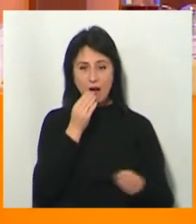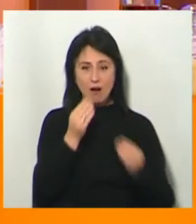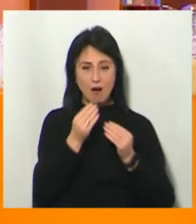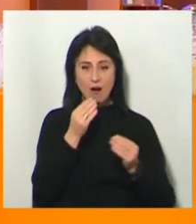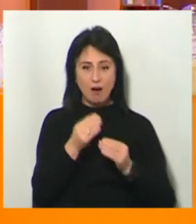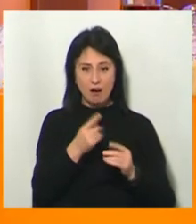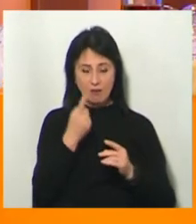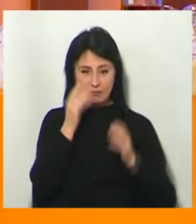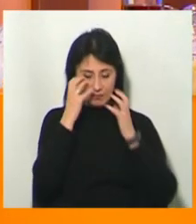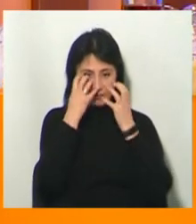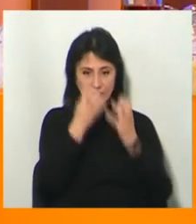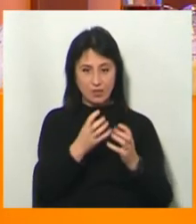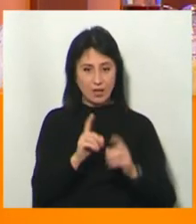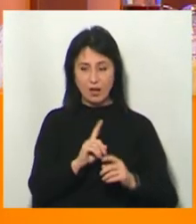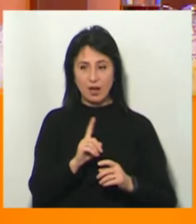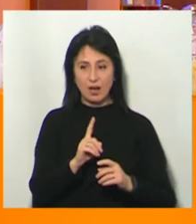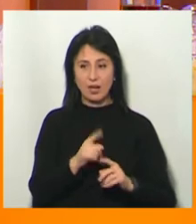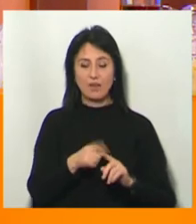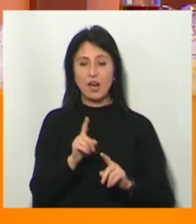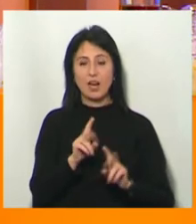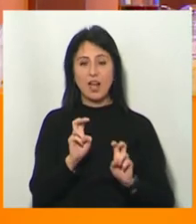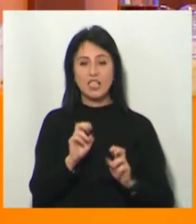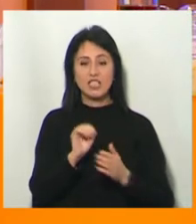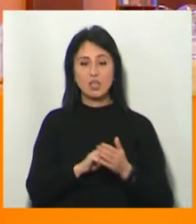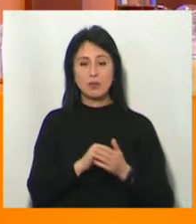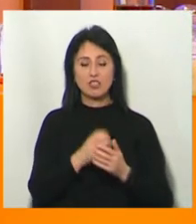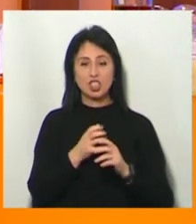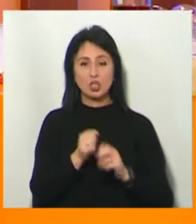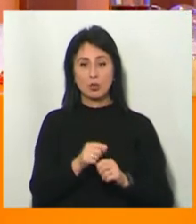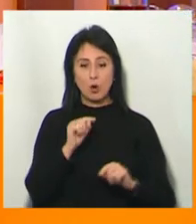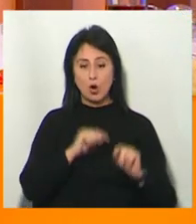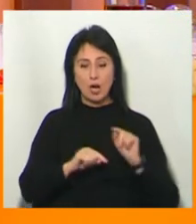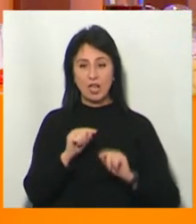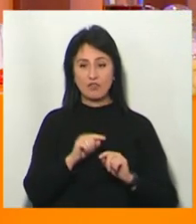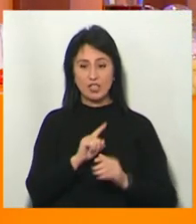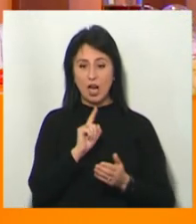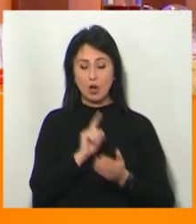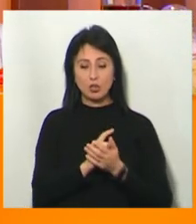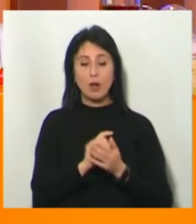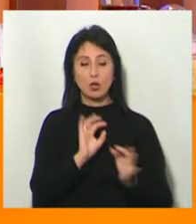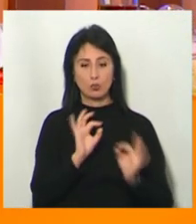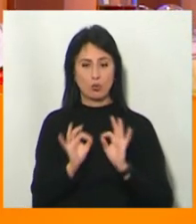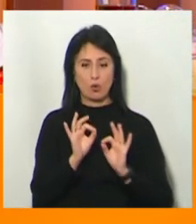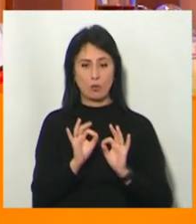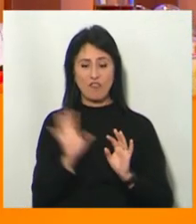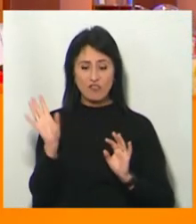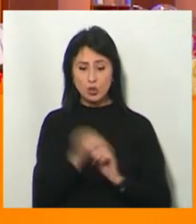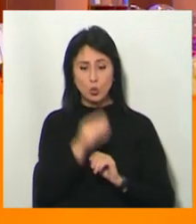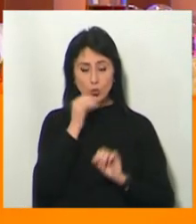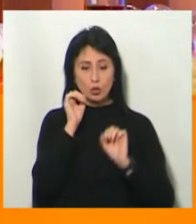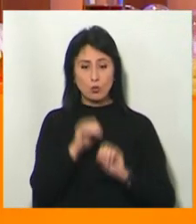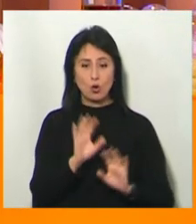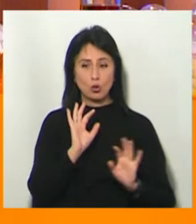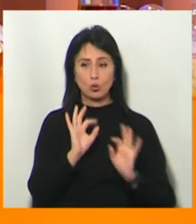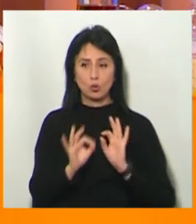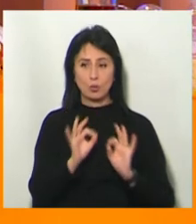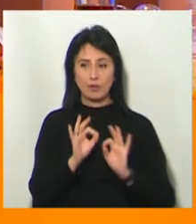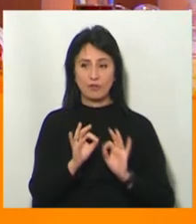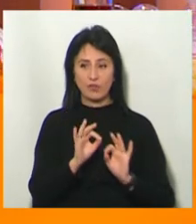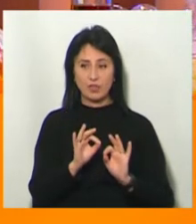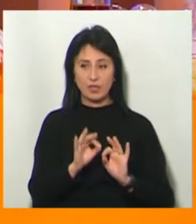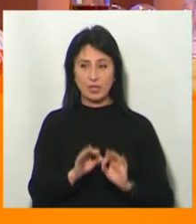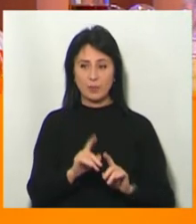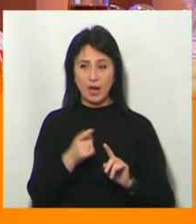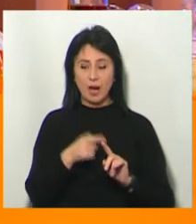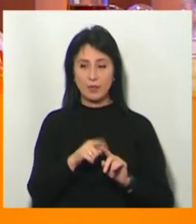პროდუქტების უკიდურეს შეზღუდვაზე. Არ აქვს მნიშვნელობა რა საბაბით შევზღუდავთ ორგანიზმში აუცილებელი საკვები ნივთიერებების მოხმარებას, ჩვენ გვექნება